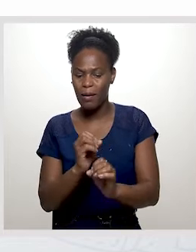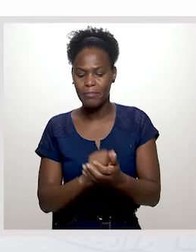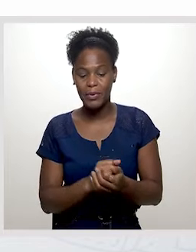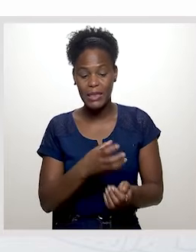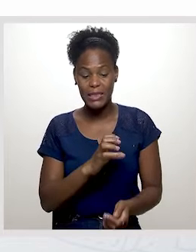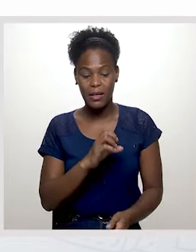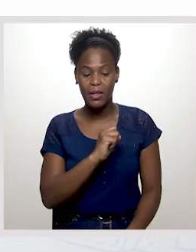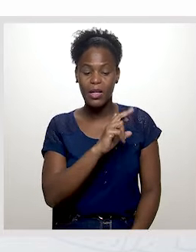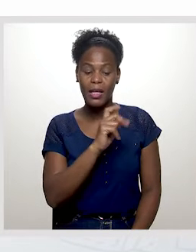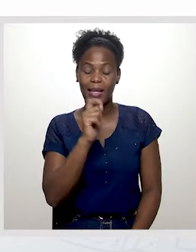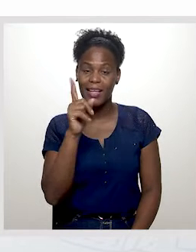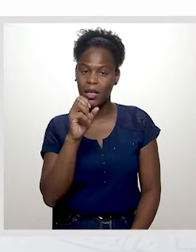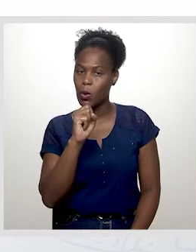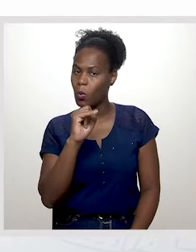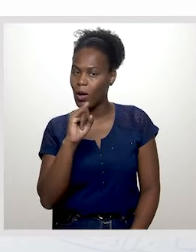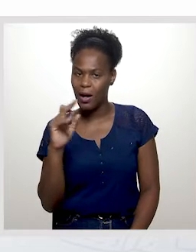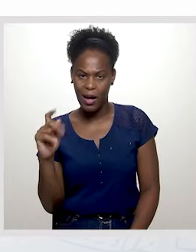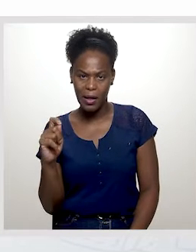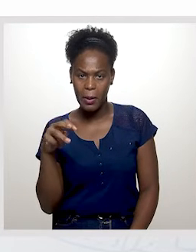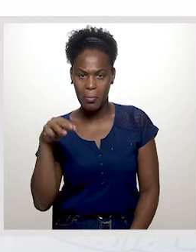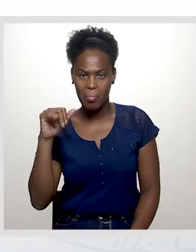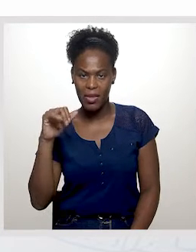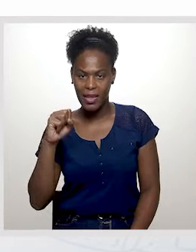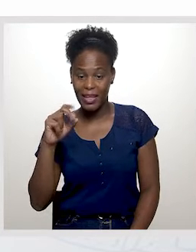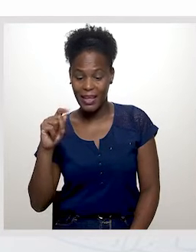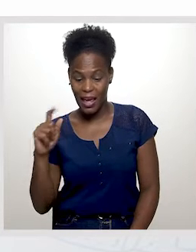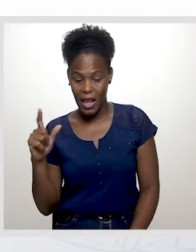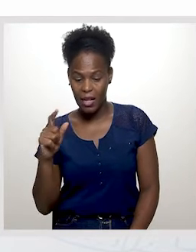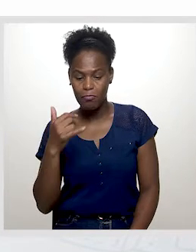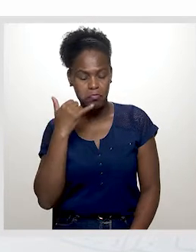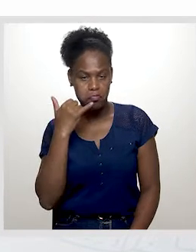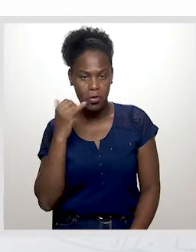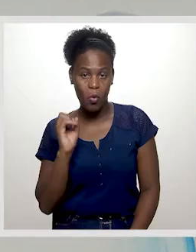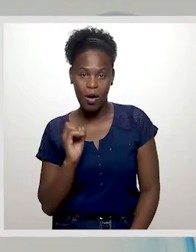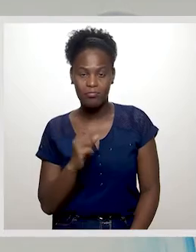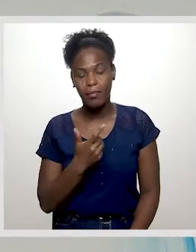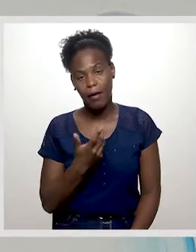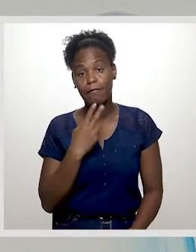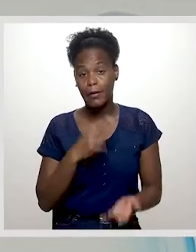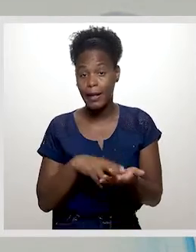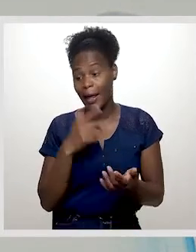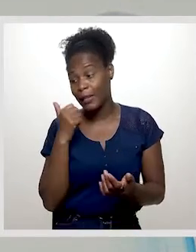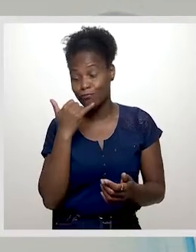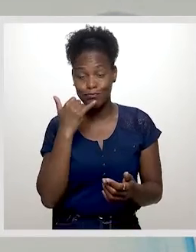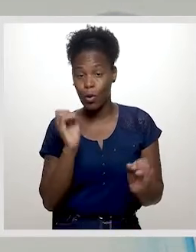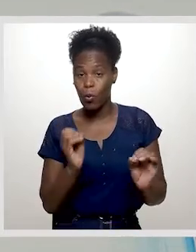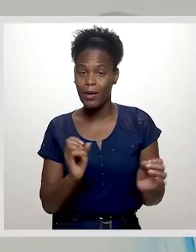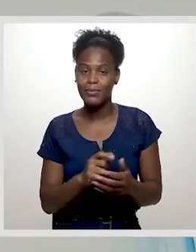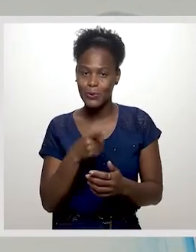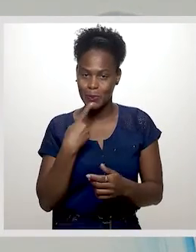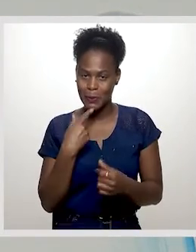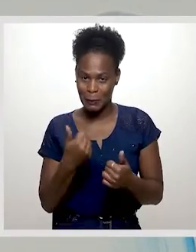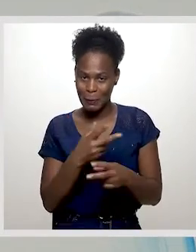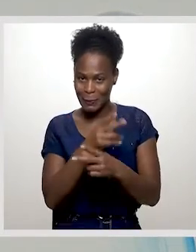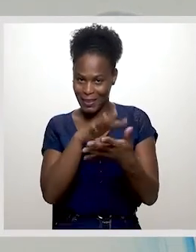C. Grégoire et Miguel ne se téléphonent pas. C'est vrai. Ils ne se téléphonent pas. Tu as bien compris